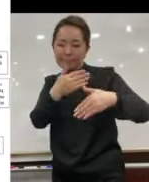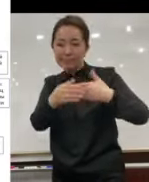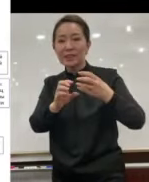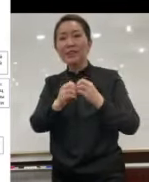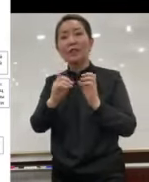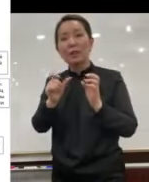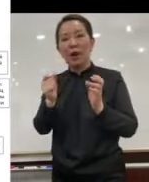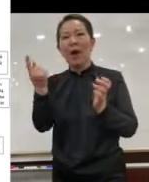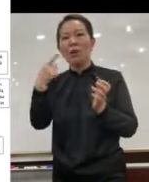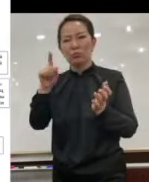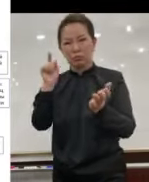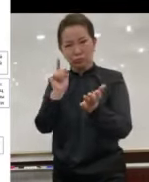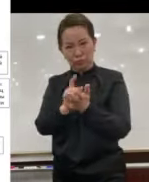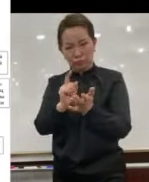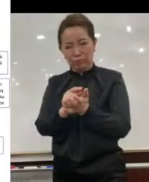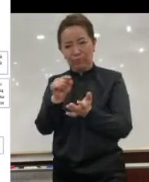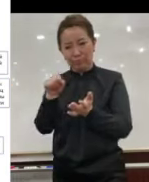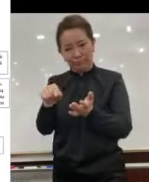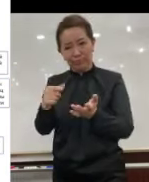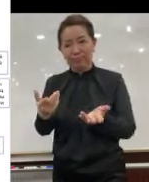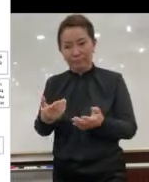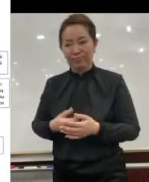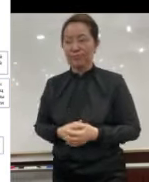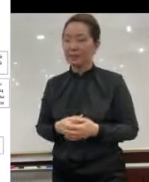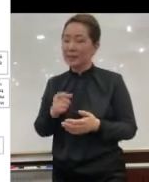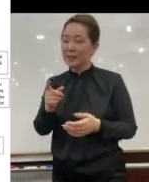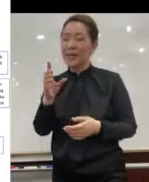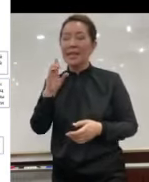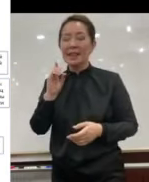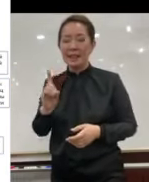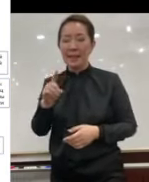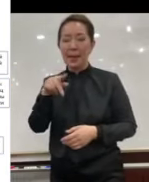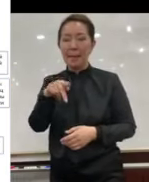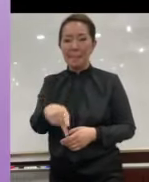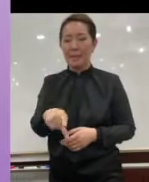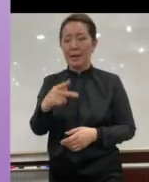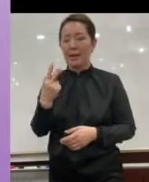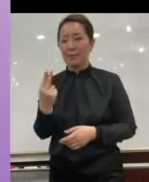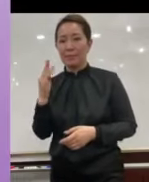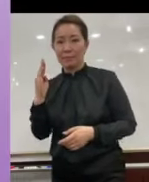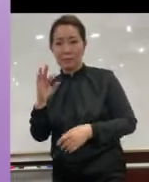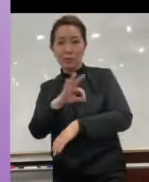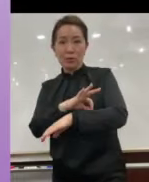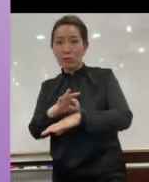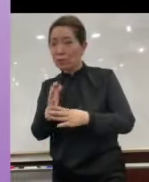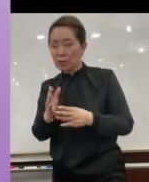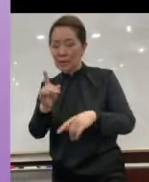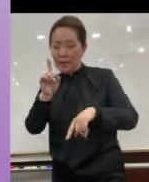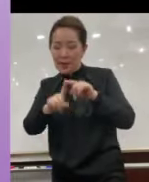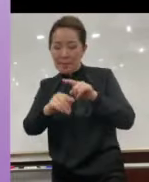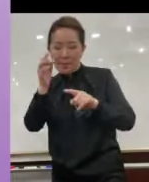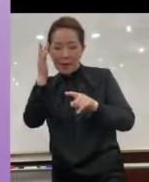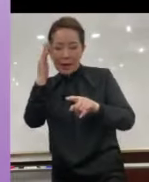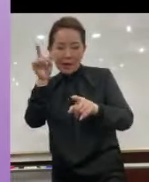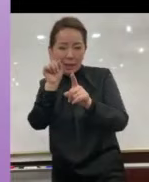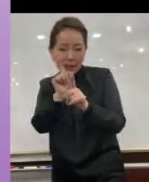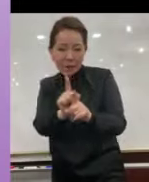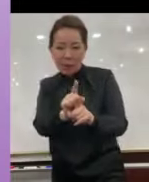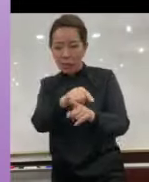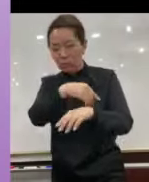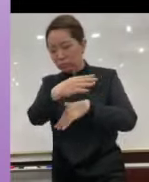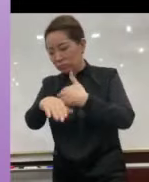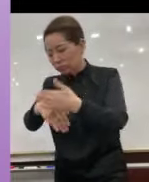хамгийн чухал зүйл юм. Тэгэхээр бид нар одоо DPAP гэдэг төсөл маань ямар арга барилаар энэ төлөвлөгөөг